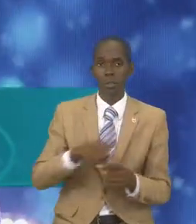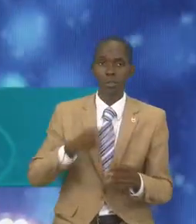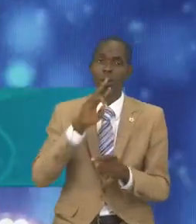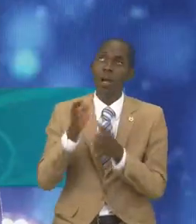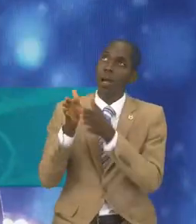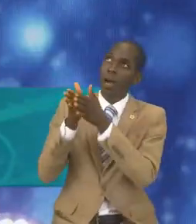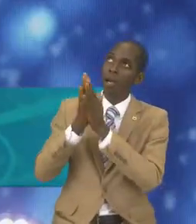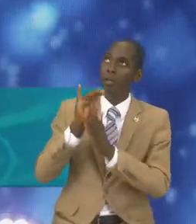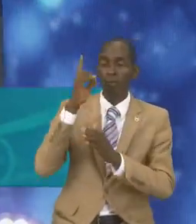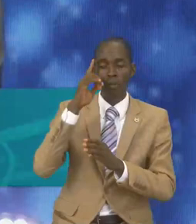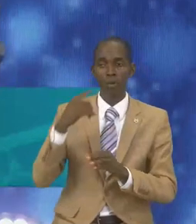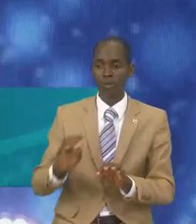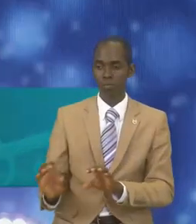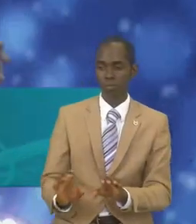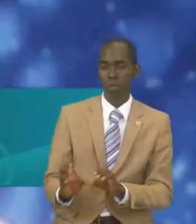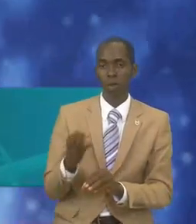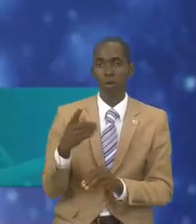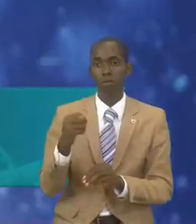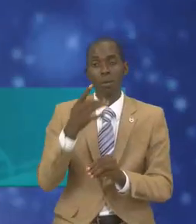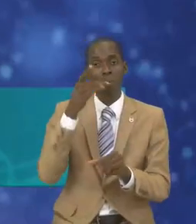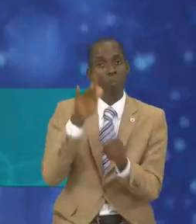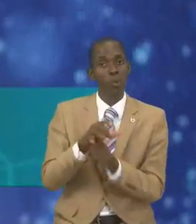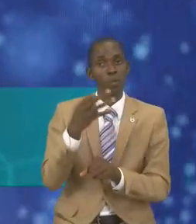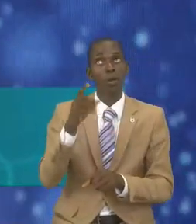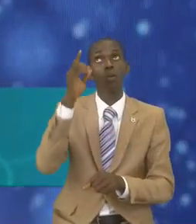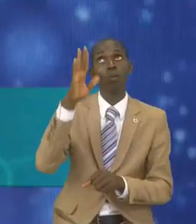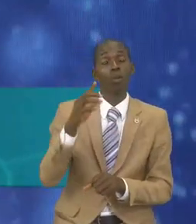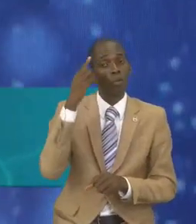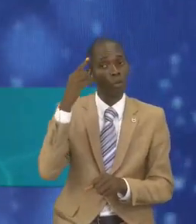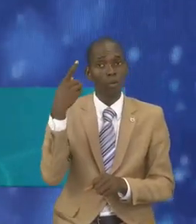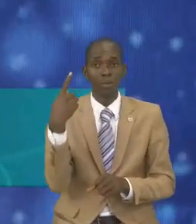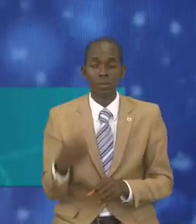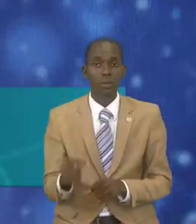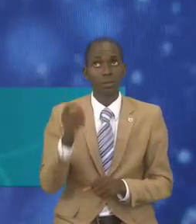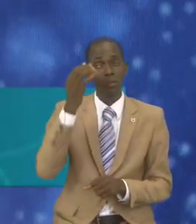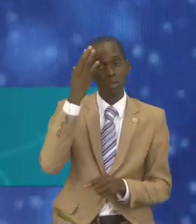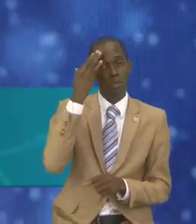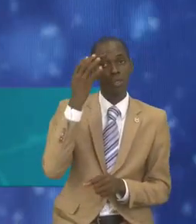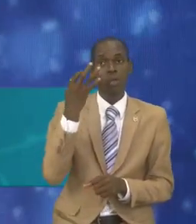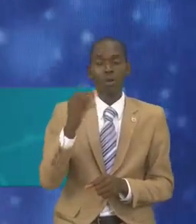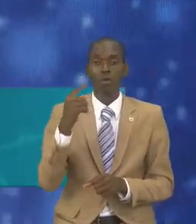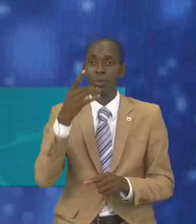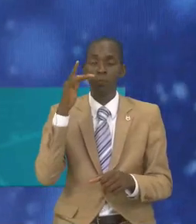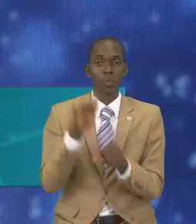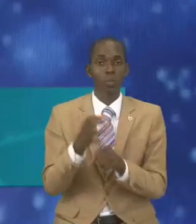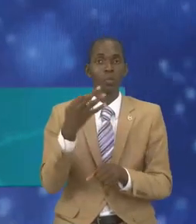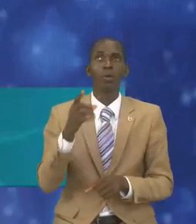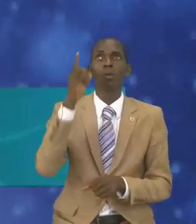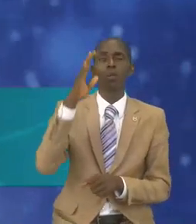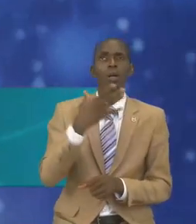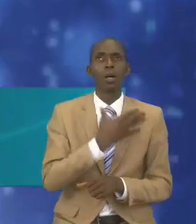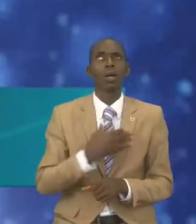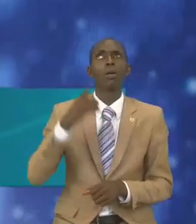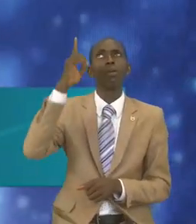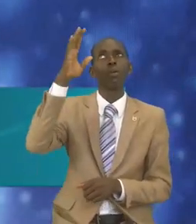tu demandes l'accomplissement des promesses de Dieu pour la réalisation, des promesses de Dieu, et le